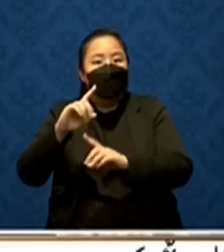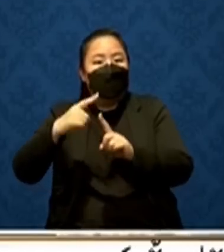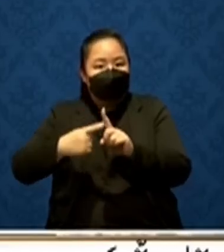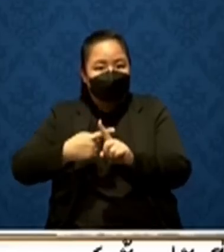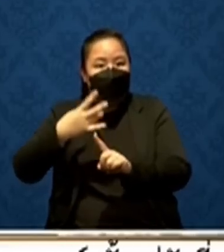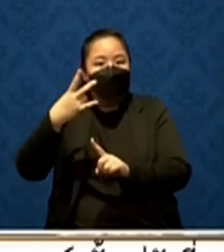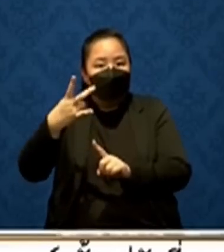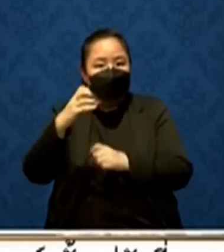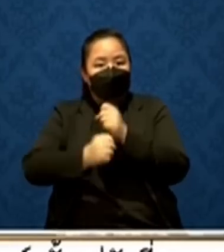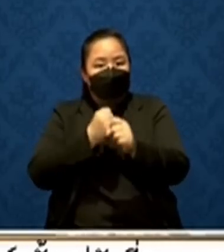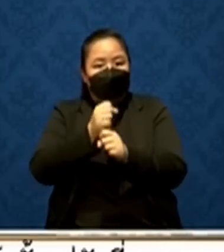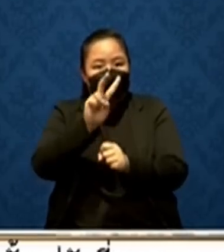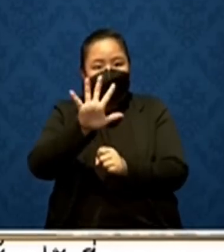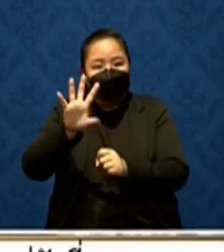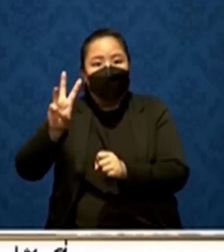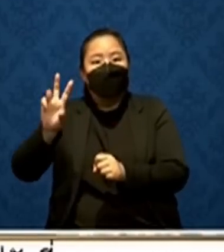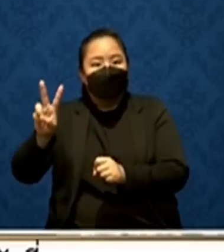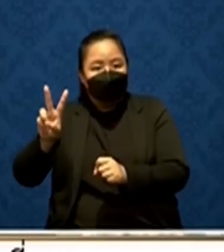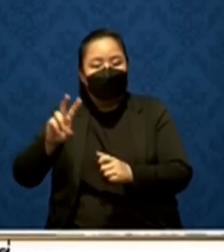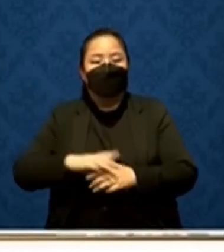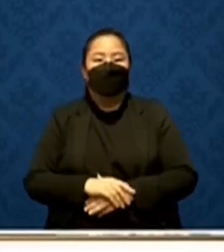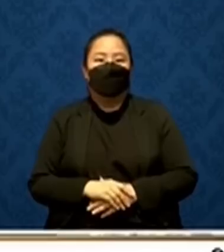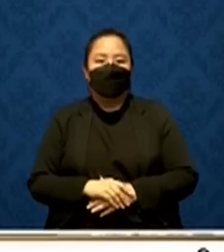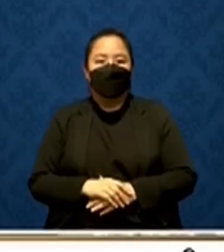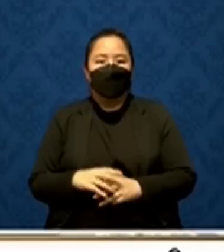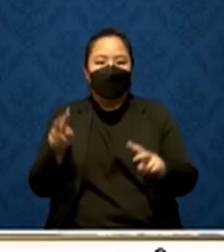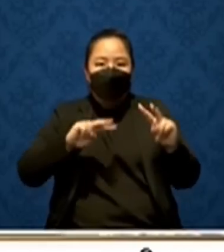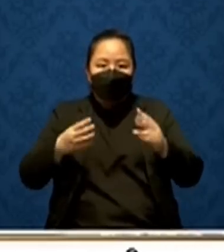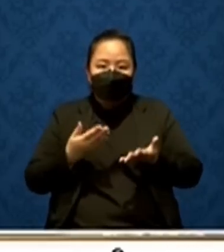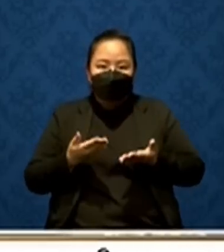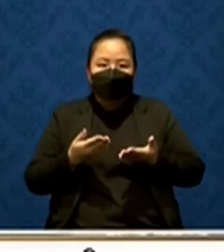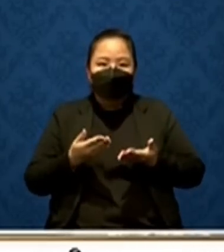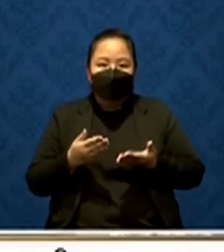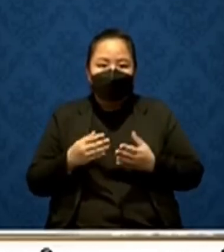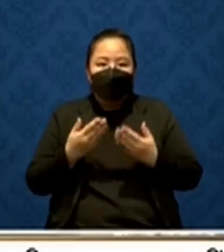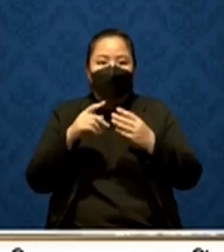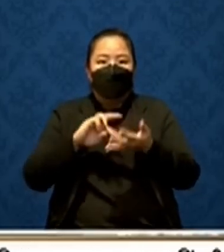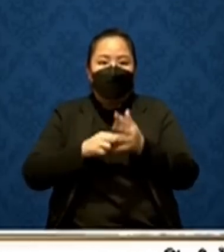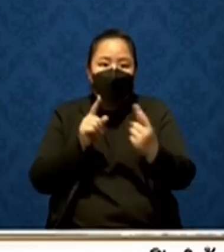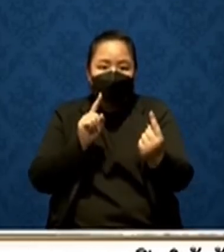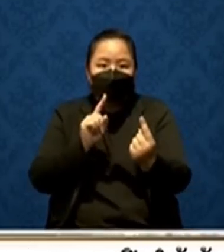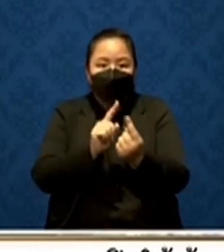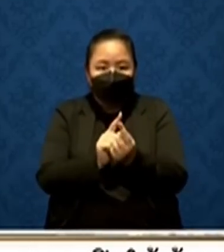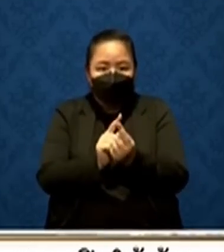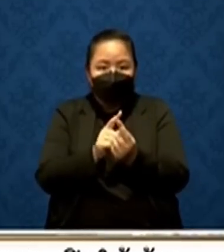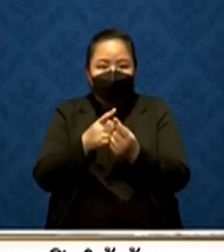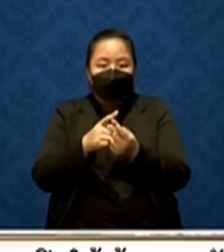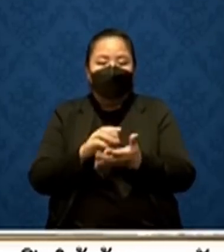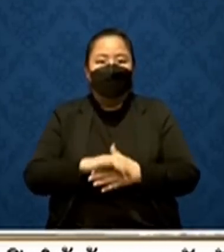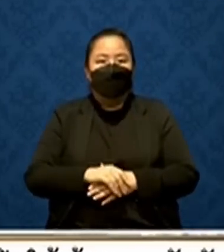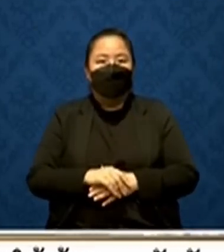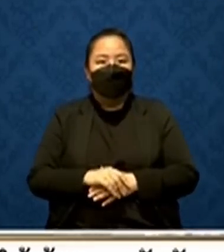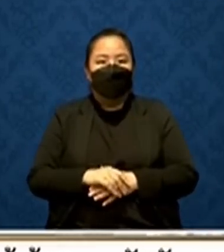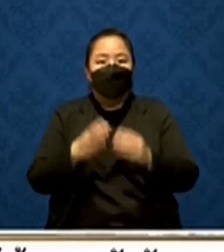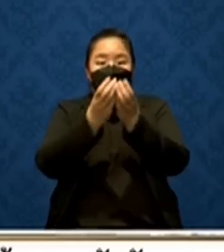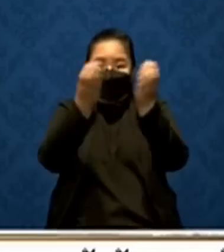2562วันที่เข้าเฝ้าถวายสัตย์ปฏิญาณก็เพราะมันก็อย่าลืมบอกว่าอย่างนั้นให้